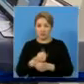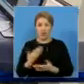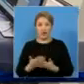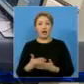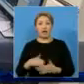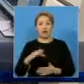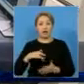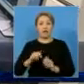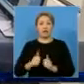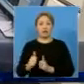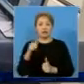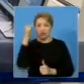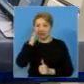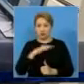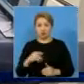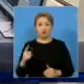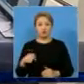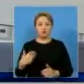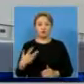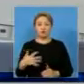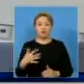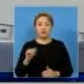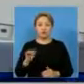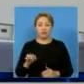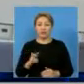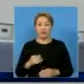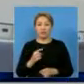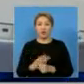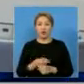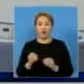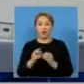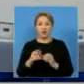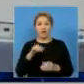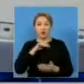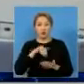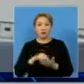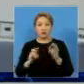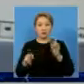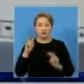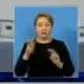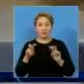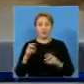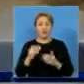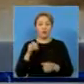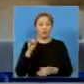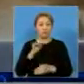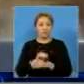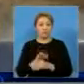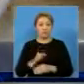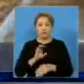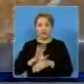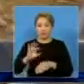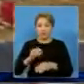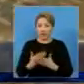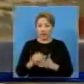алдағы жылдары елімізде жылына 175 мың тонна өнім шығаратын 12 құс фабрикасы іске қосылады. Осылайша импорт